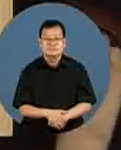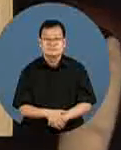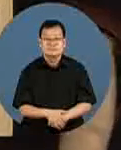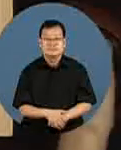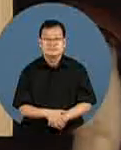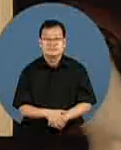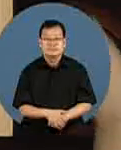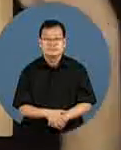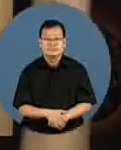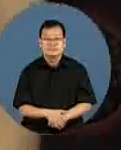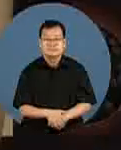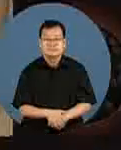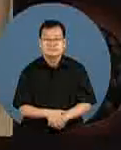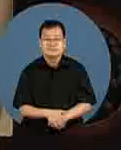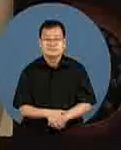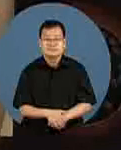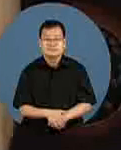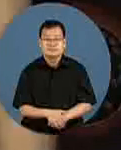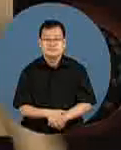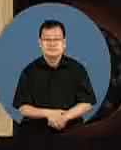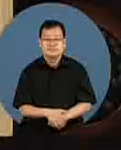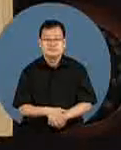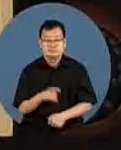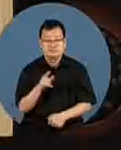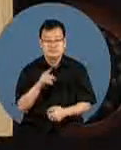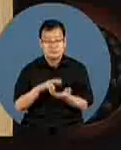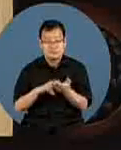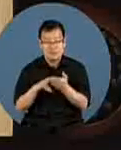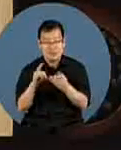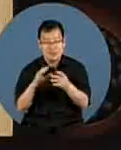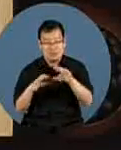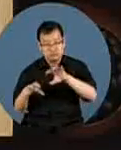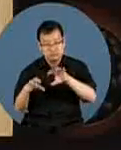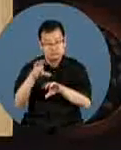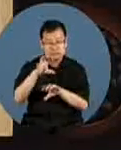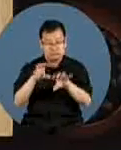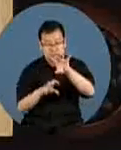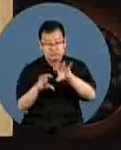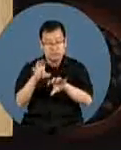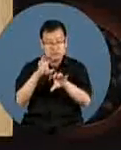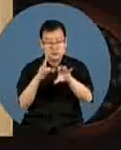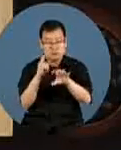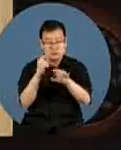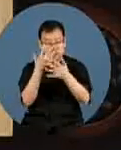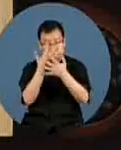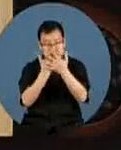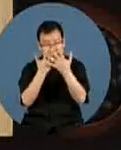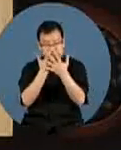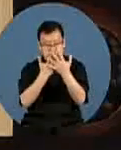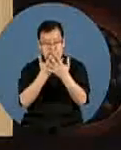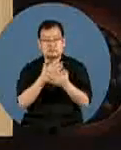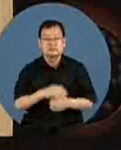자, 지금 또 바둑이 혼전의 양상이 되어서요. 정말 그렇습니다. 알 수가 없게 되는데요. 네.